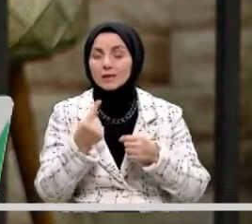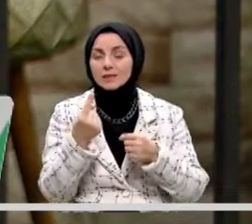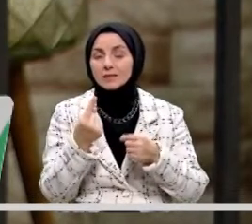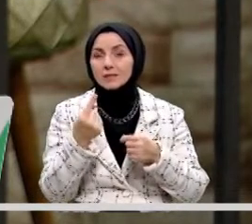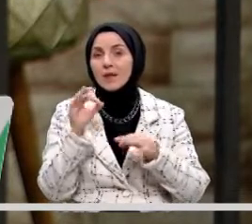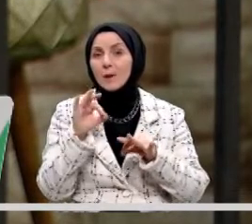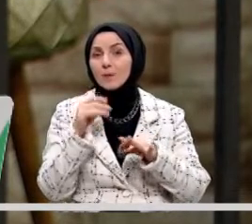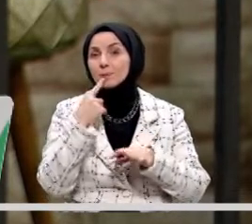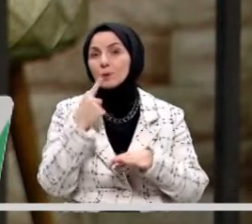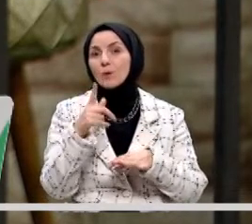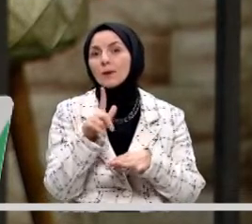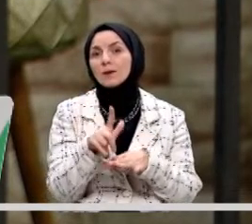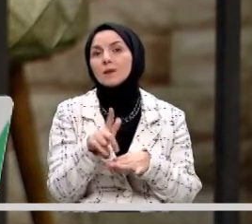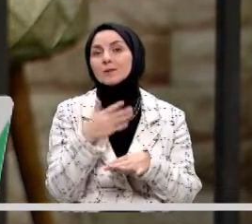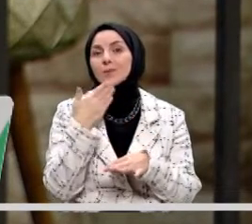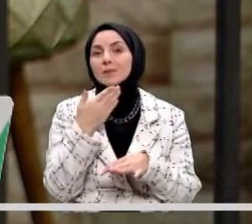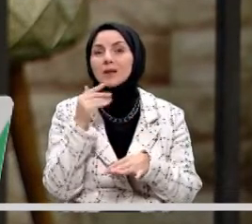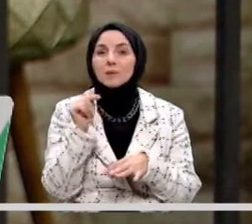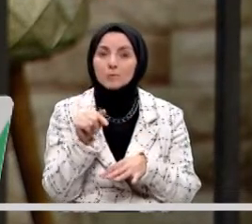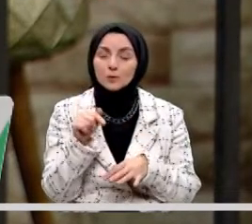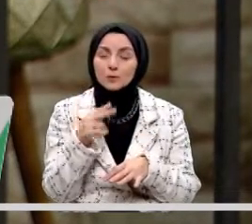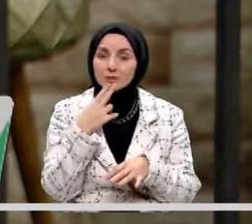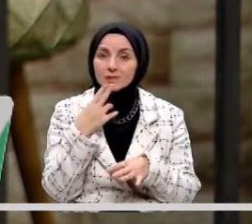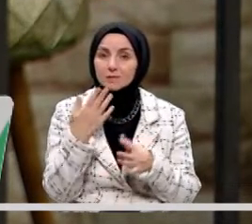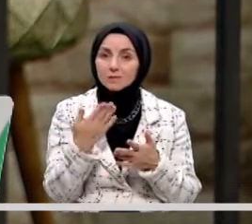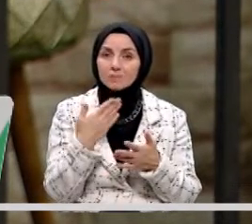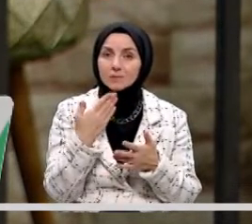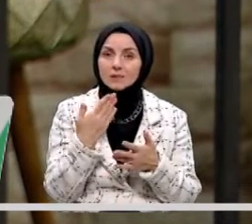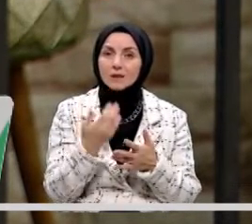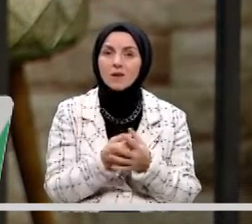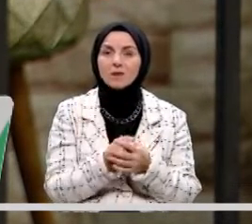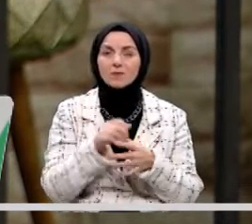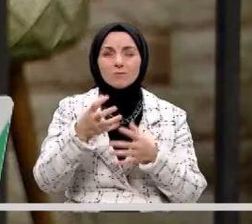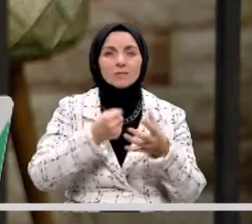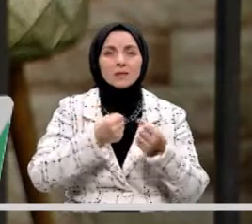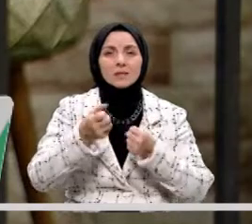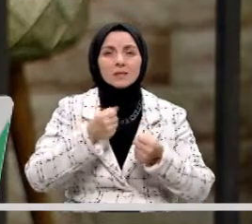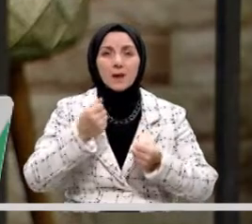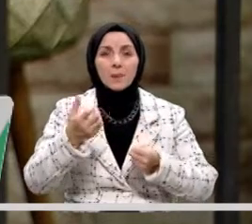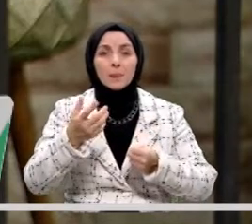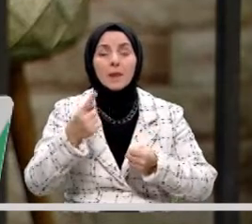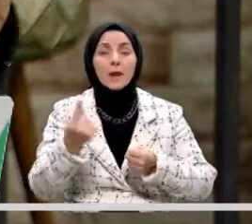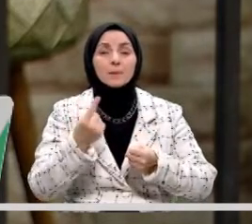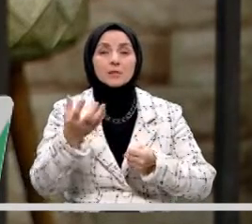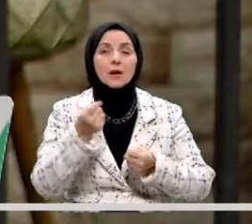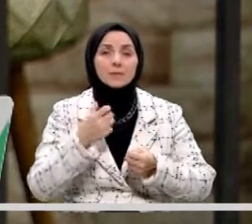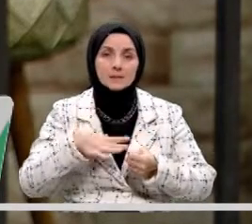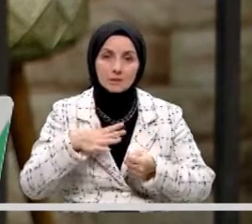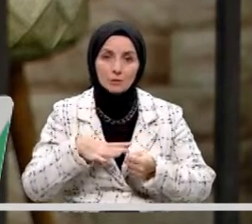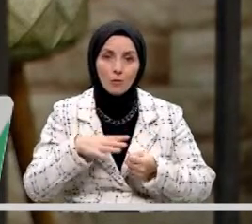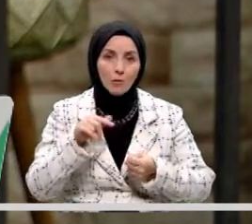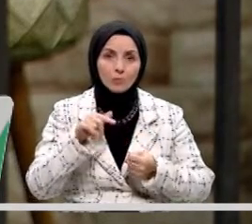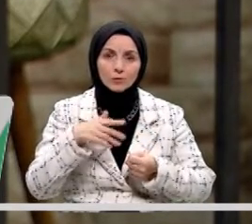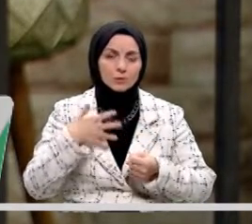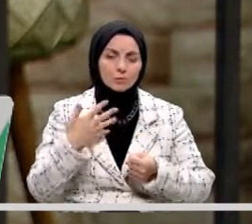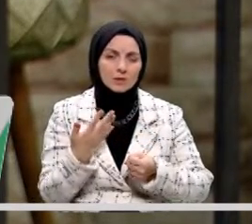mutlaka gider marketten kendini bir şey ister O derken ama isteyemiyor böyle yapışıktır o bugün öyle ama sen yarın istersin Hiçbir